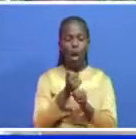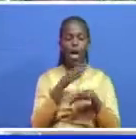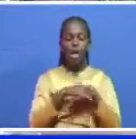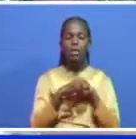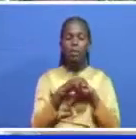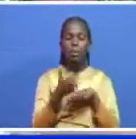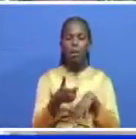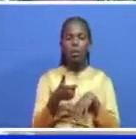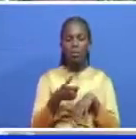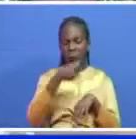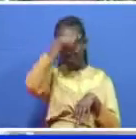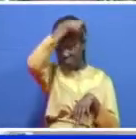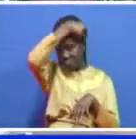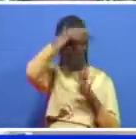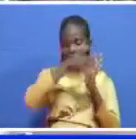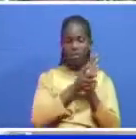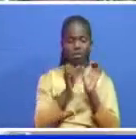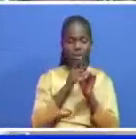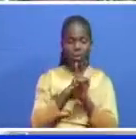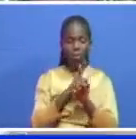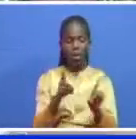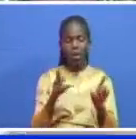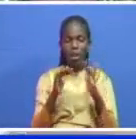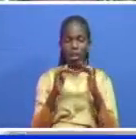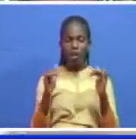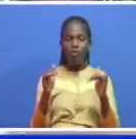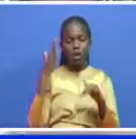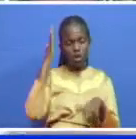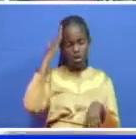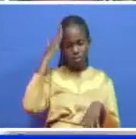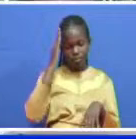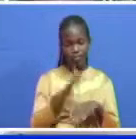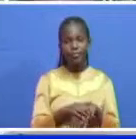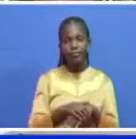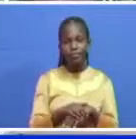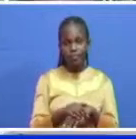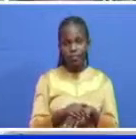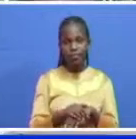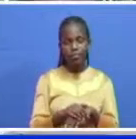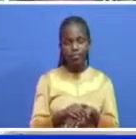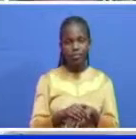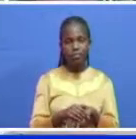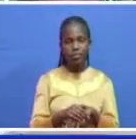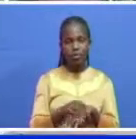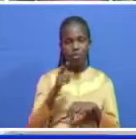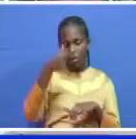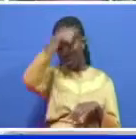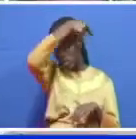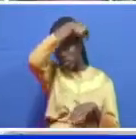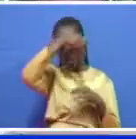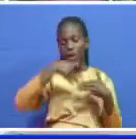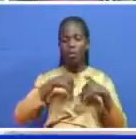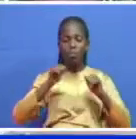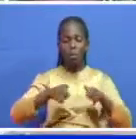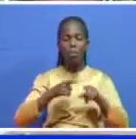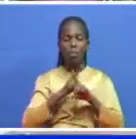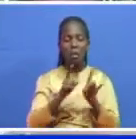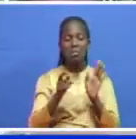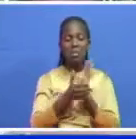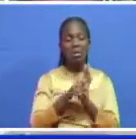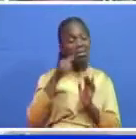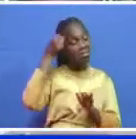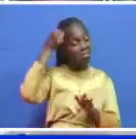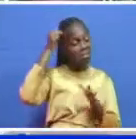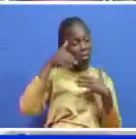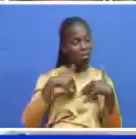Ndikili is not a skill. Ndikili is a level of education. Nando dole la wina ndikili onode skill ya enza.